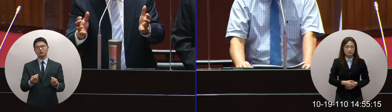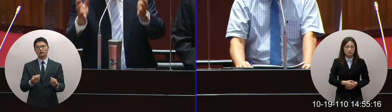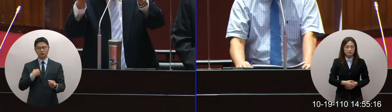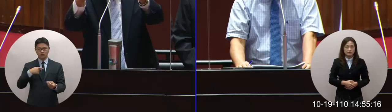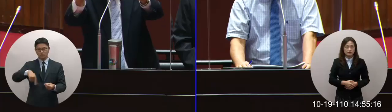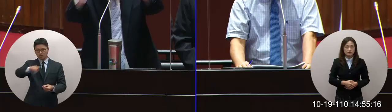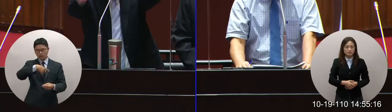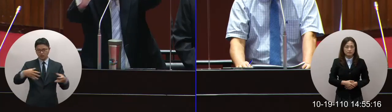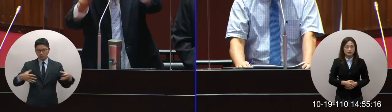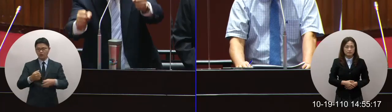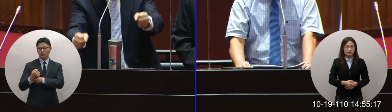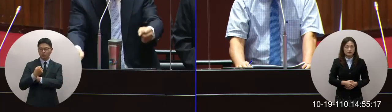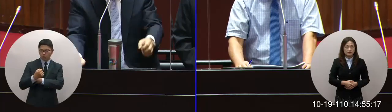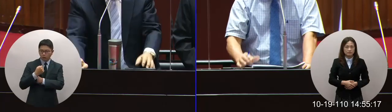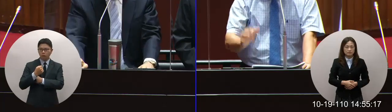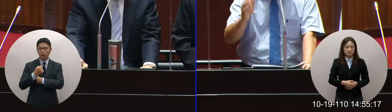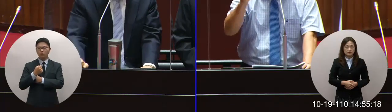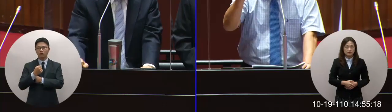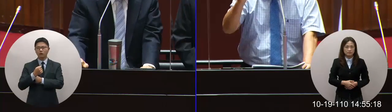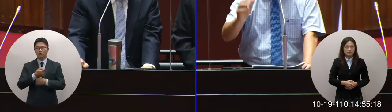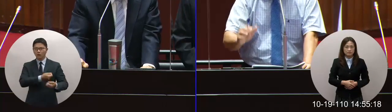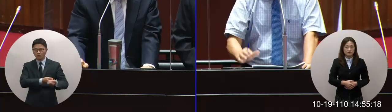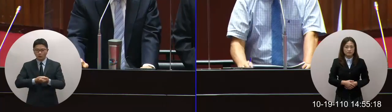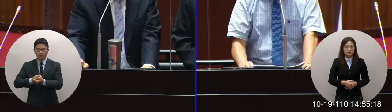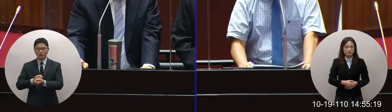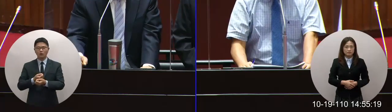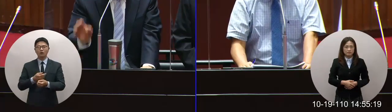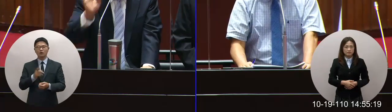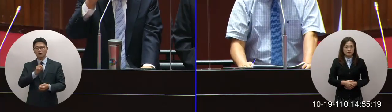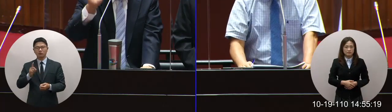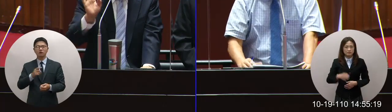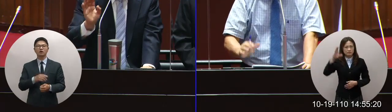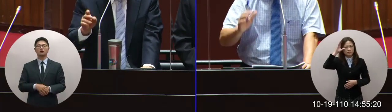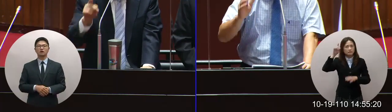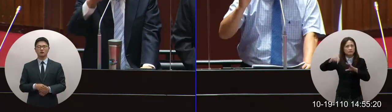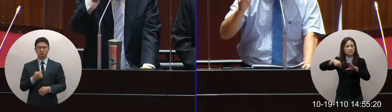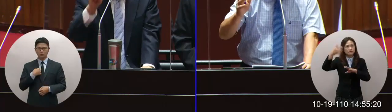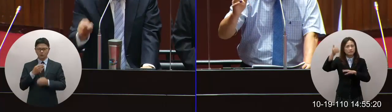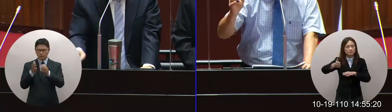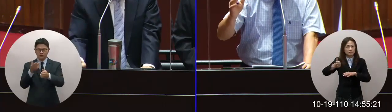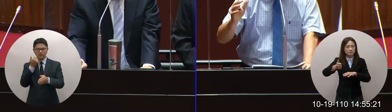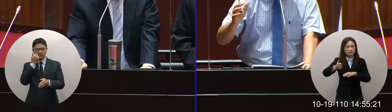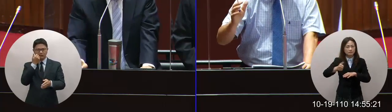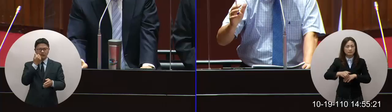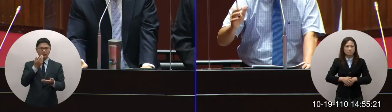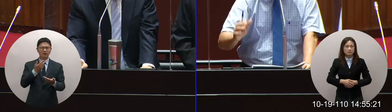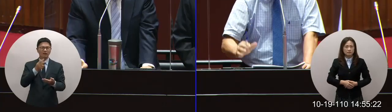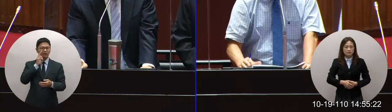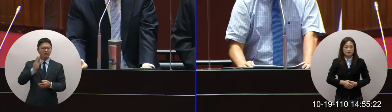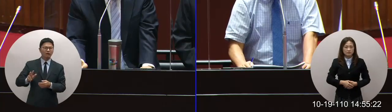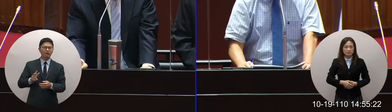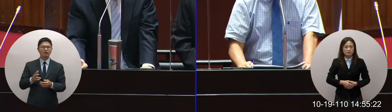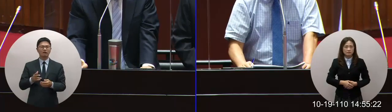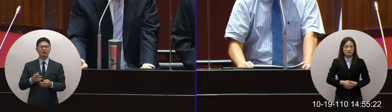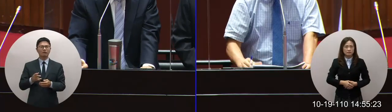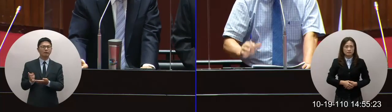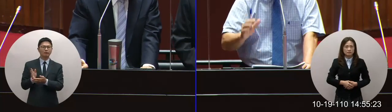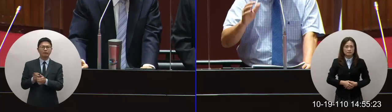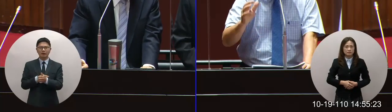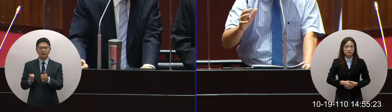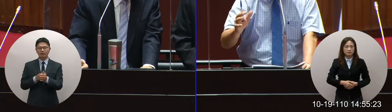力来争取，不会说对谁冷言冷语。 因为你跟 这个委员所讲不是事